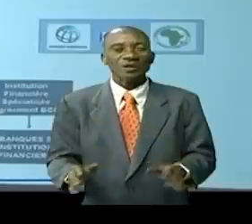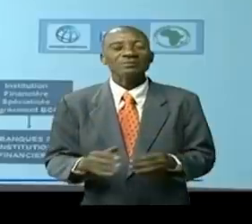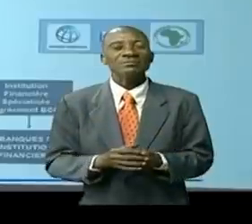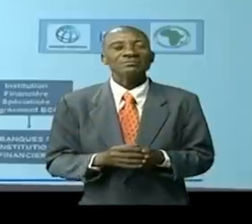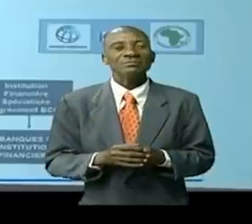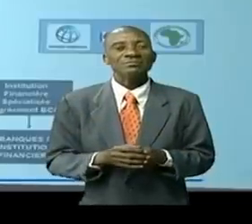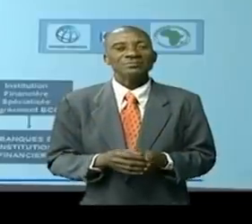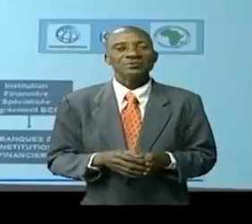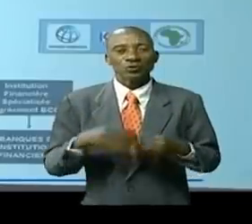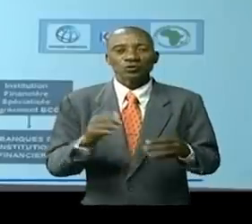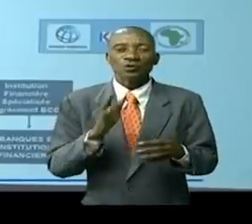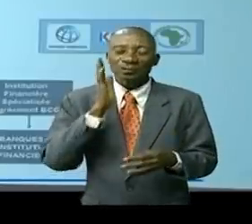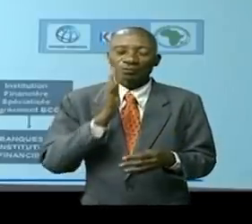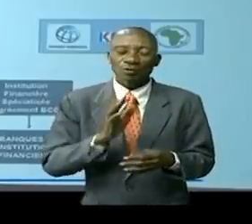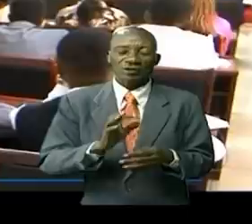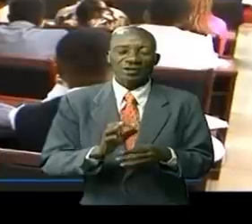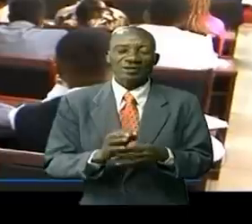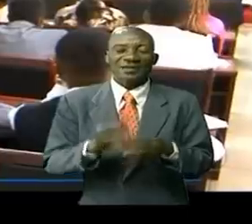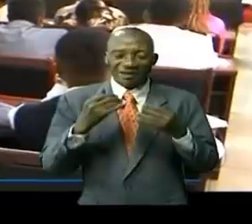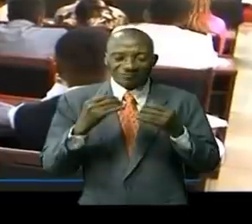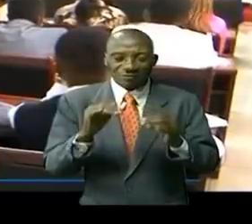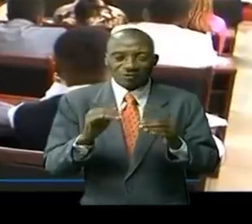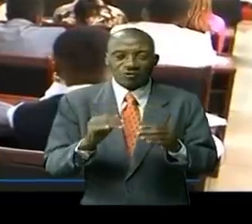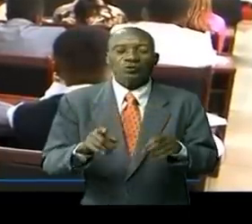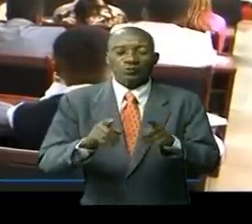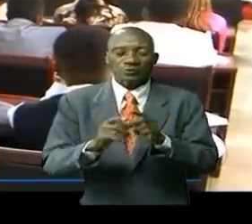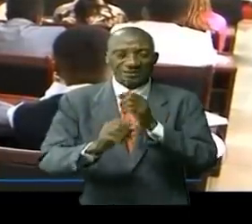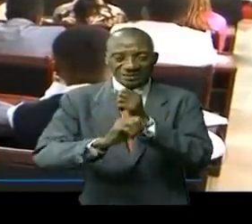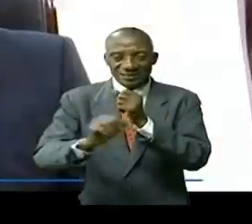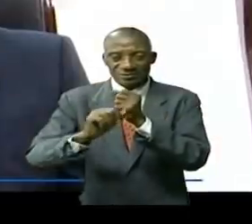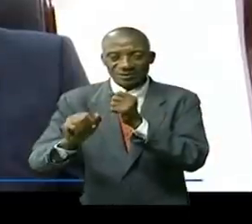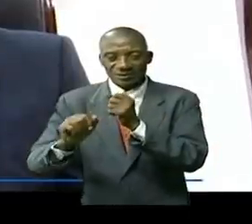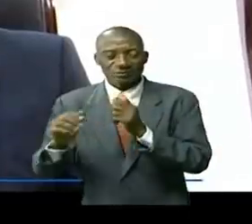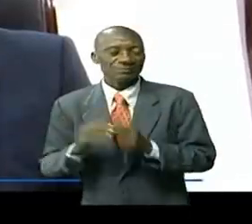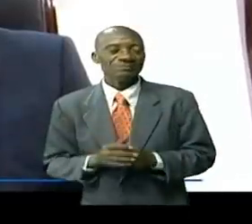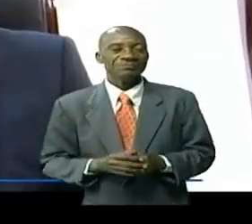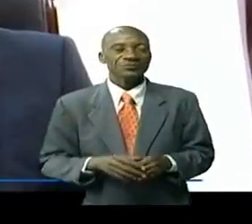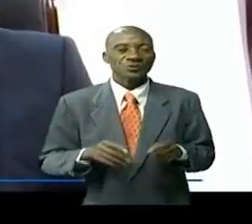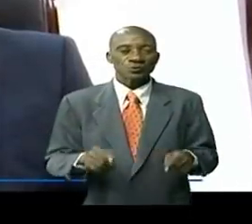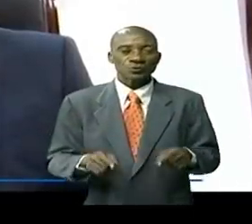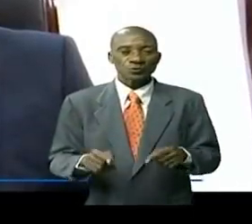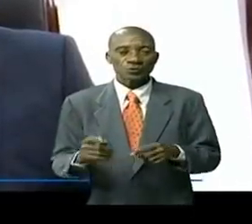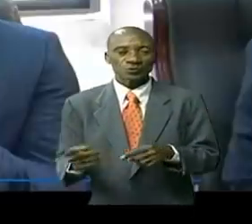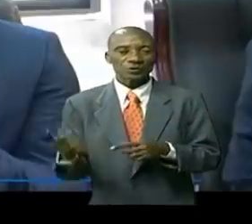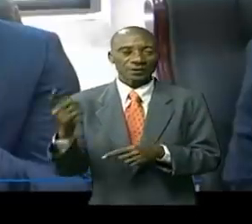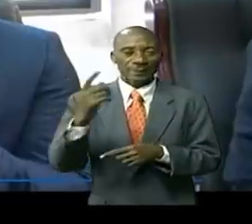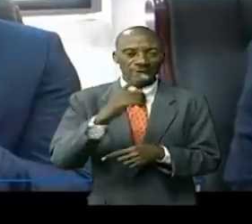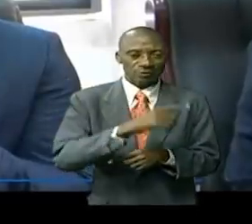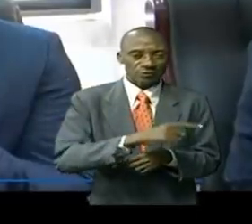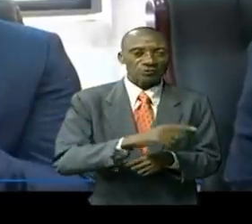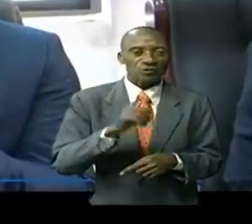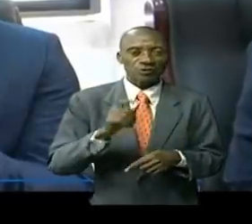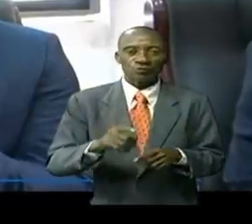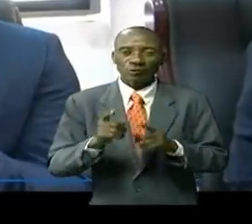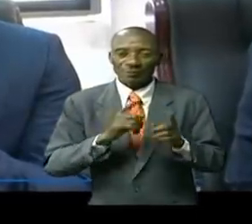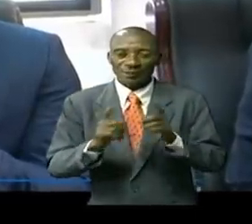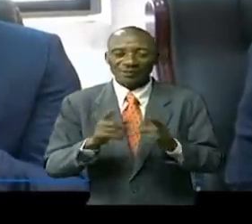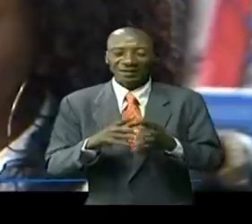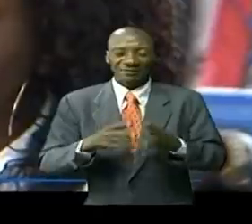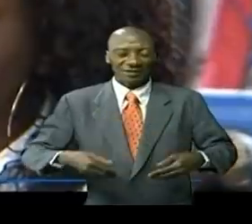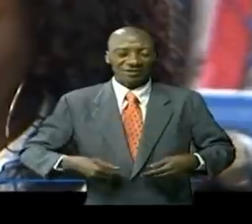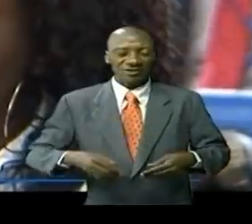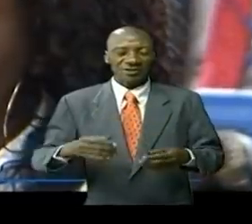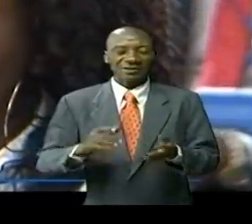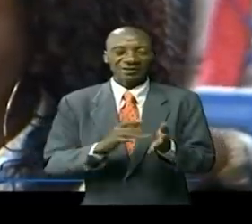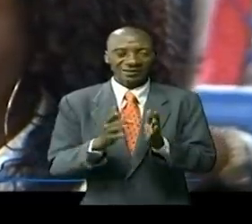la sensibilisation. Aujourd'hui, c'était une journée où il fallait échanger avec le groupe d'entrepreneurs chrétiens, comprendre ce